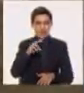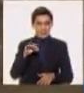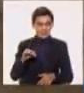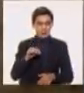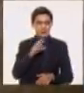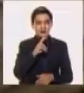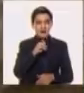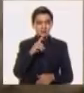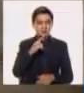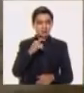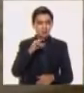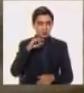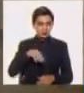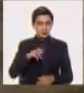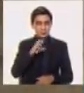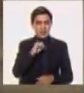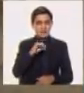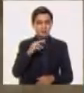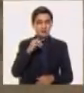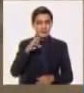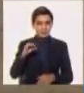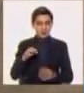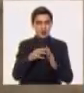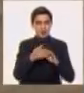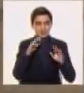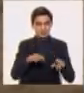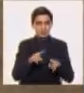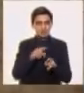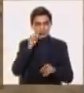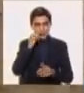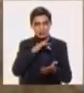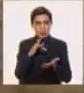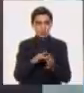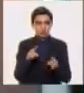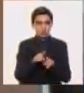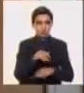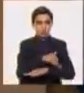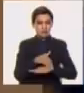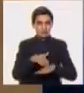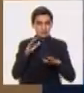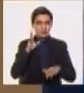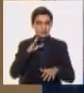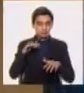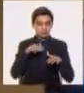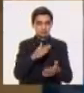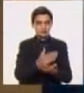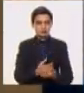Қазығұрт, Бәйдібек және Сайрам аудандарының кейбір ауылдарынан тіпті Шымкент қаласының көшелерінде су шайып